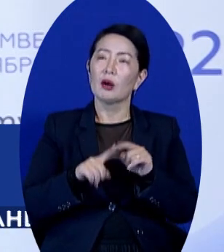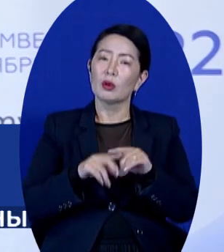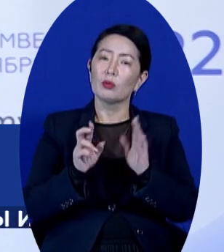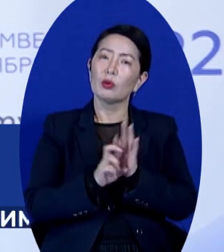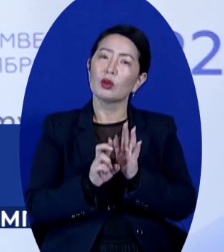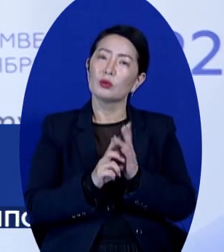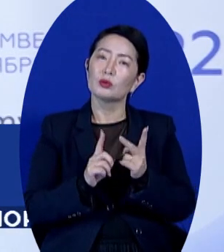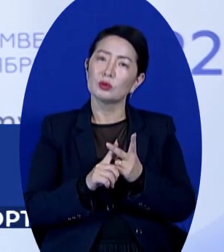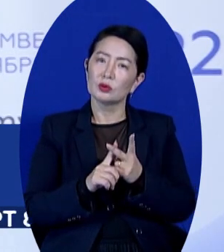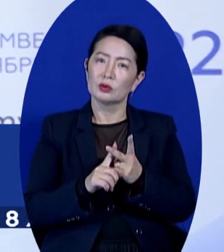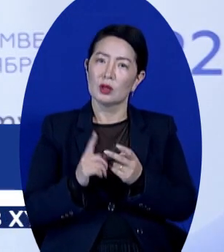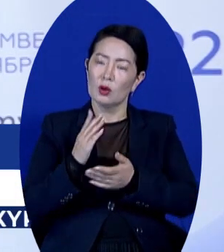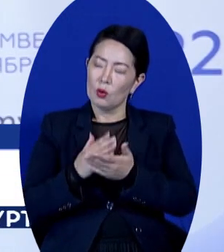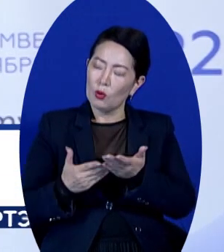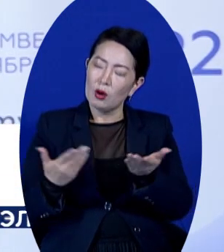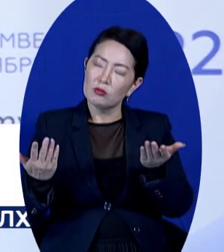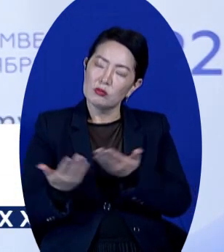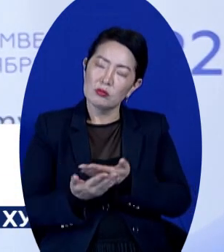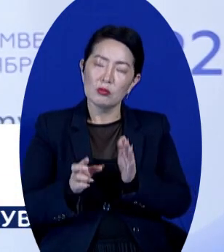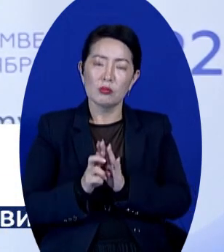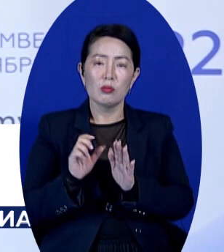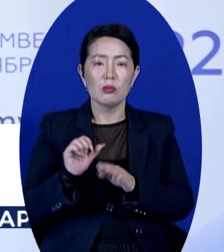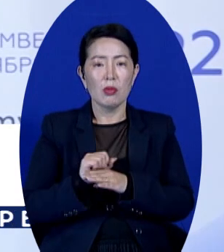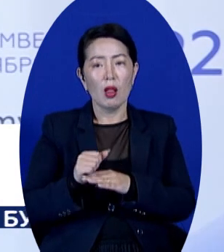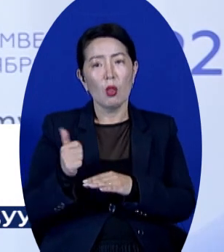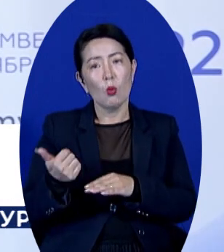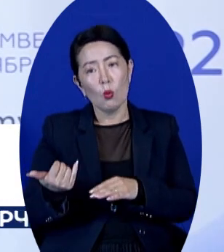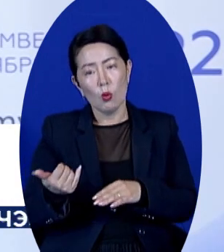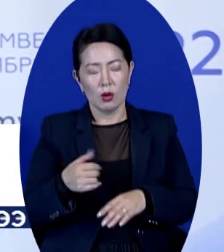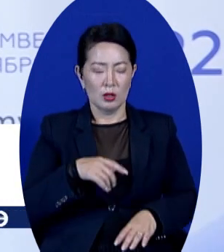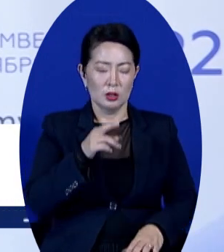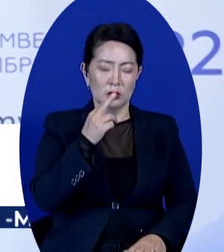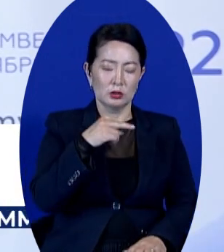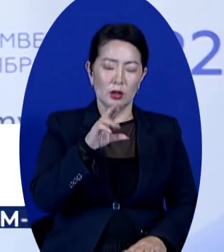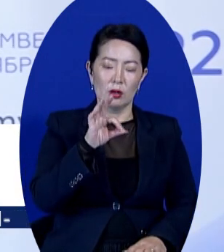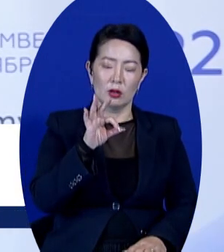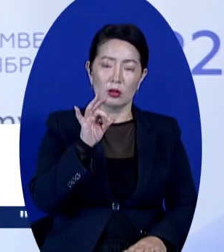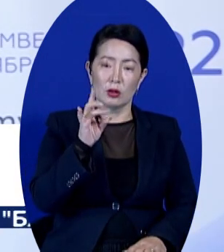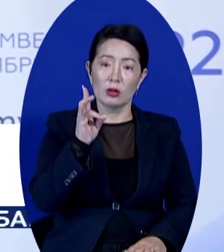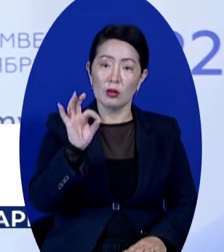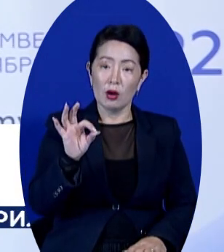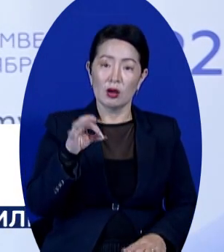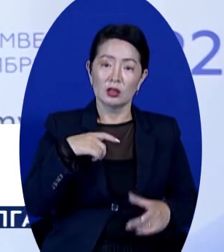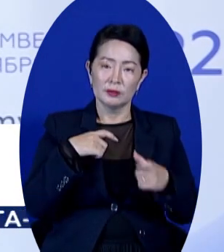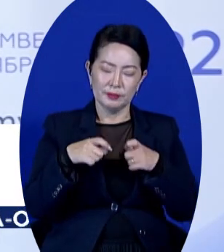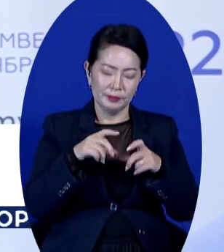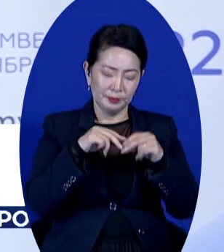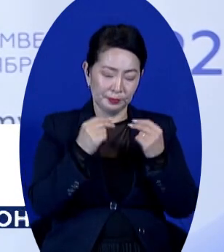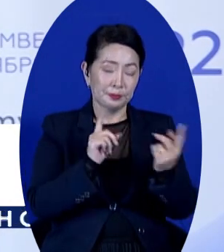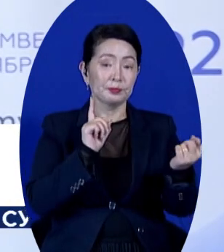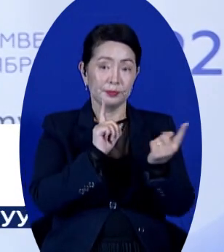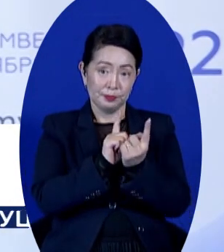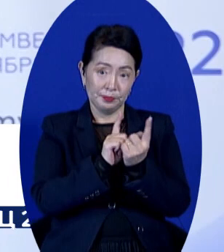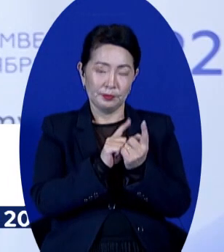Түүнийг хуваалцахад хэрхэн бэлэн байна? За тэр дундаа энэ дорны эдийн засгийн чуулга уулзалтад оролцож байгаа. Одоо гол нь Оросын холбооны